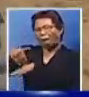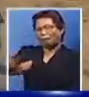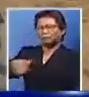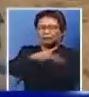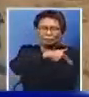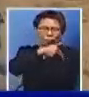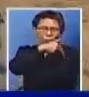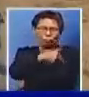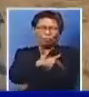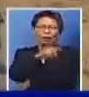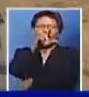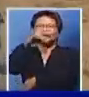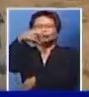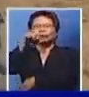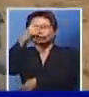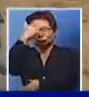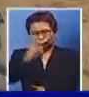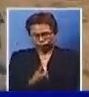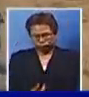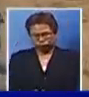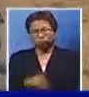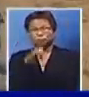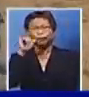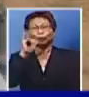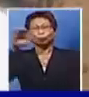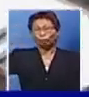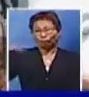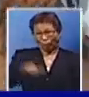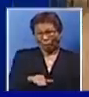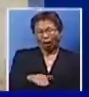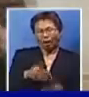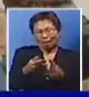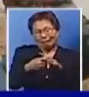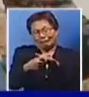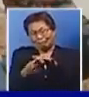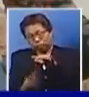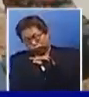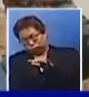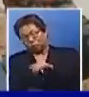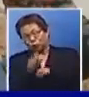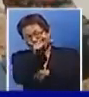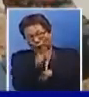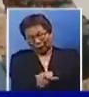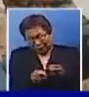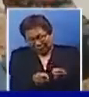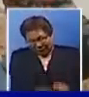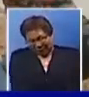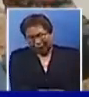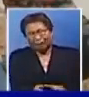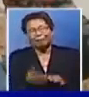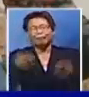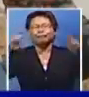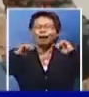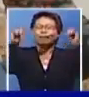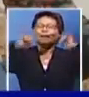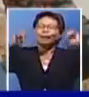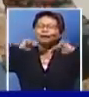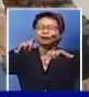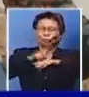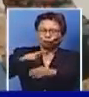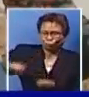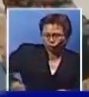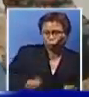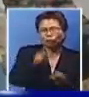Hospital Lipis untuk bedah siasat. Semalam, dua beranak dilaporkan lemas manakala seorang lagi hilang selepas mandi di Sungai